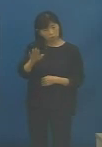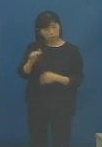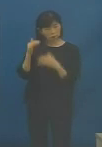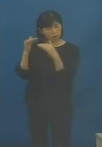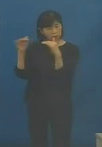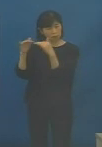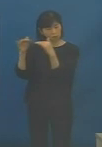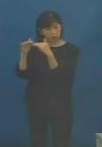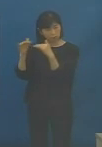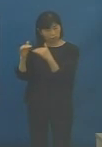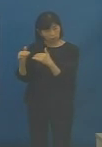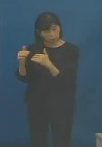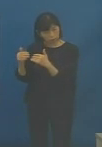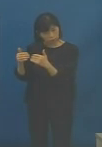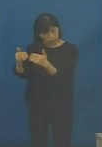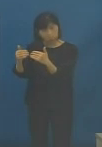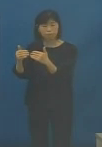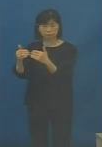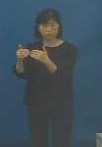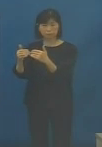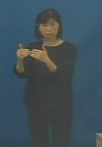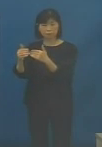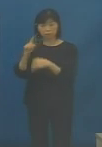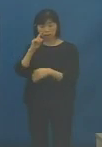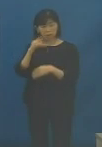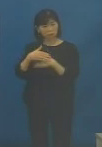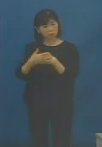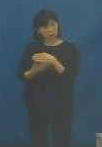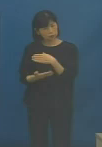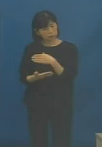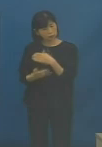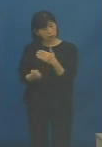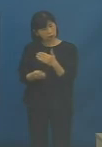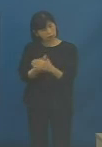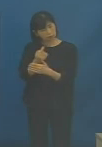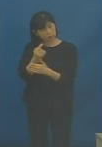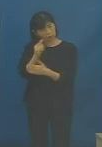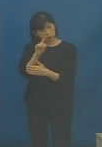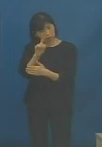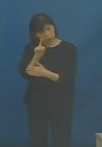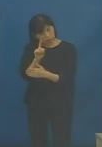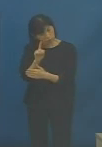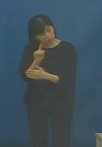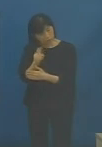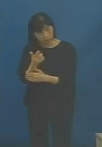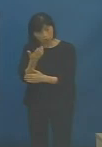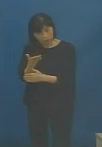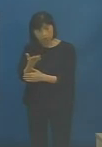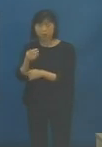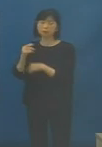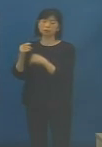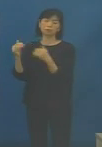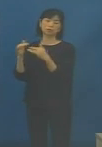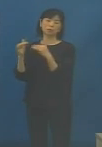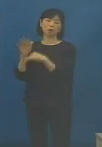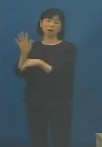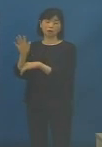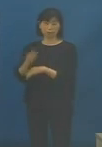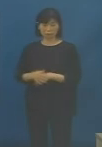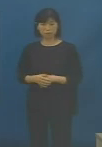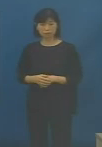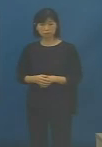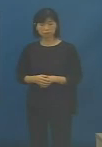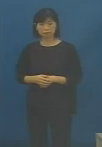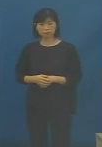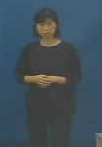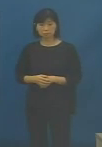、まあ、その見落としが出るんじゃないかという議論がどうしても出ます。で私どものこれ見ていただいた